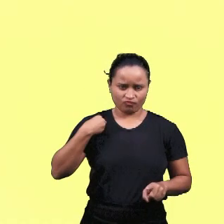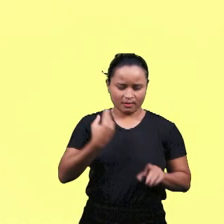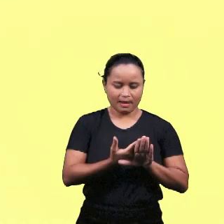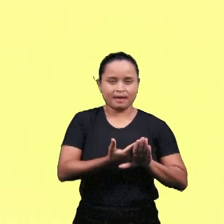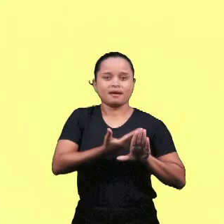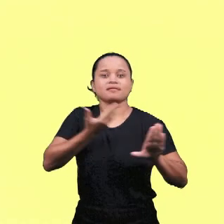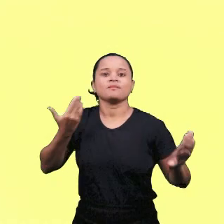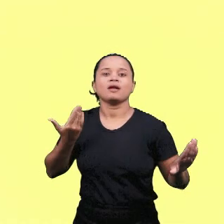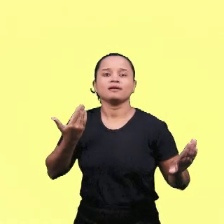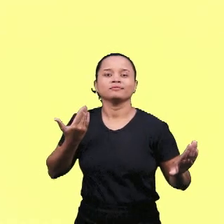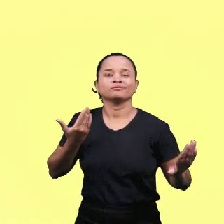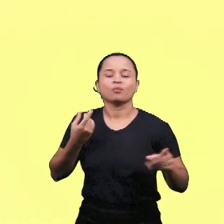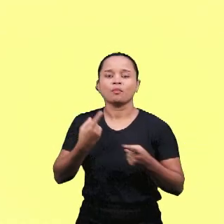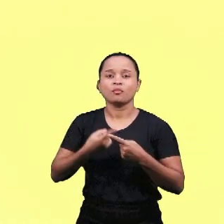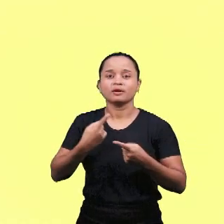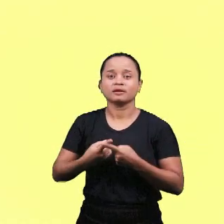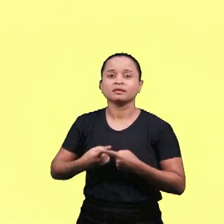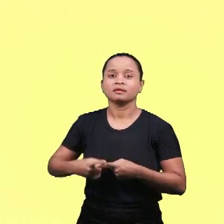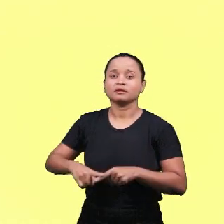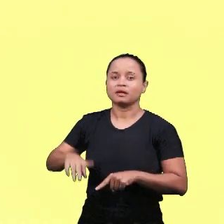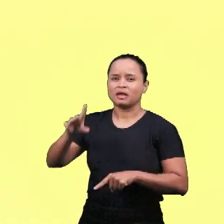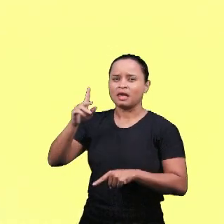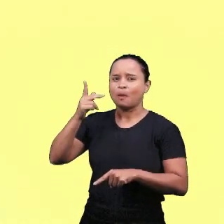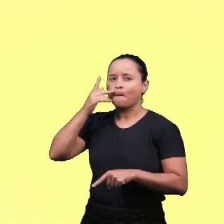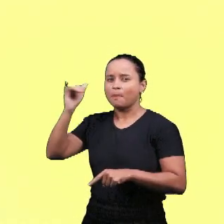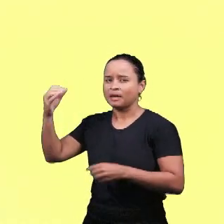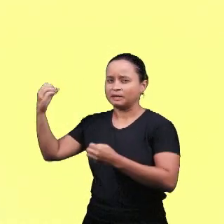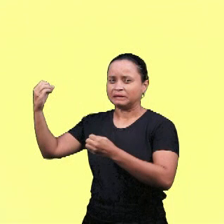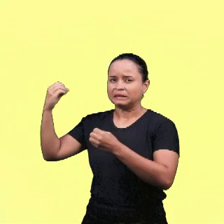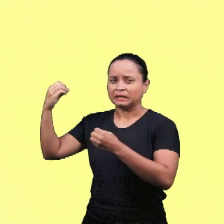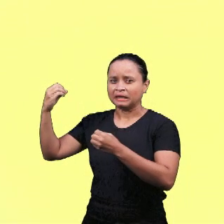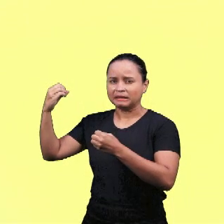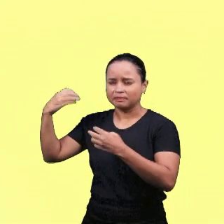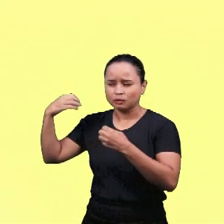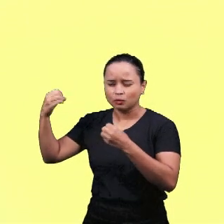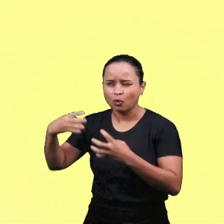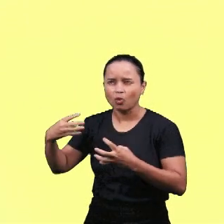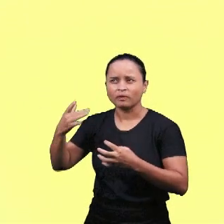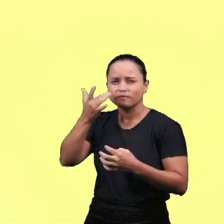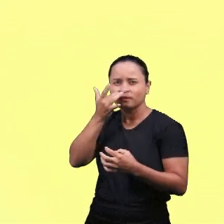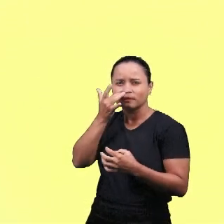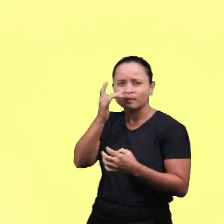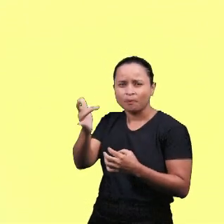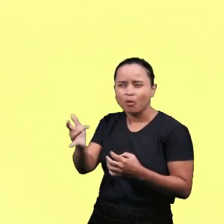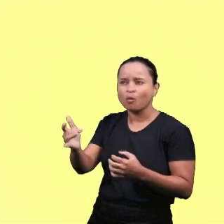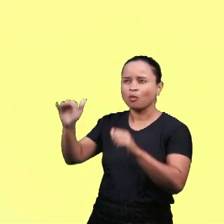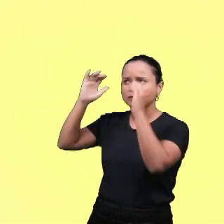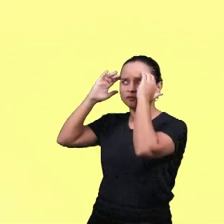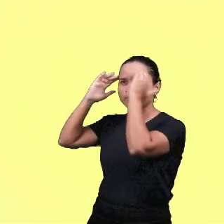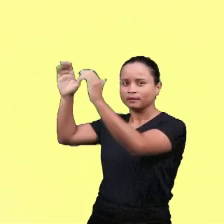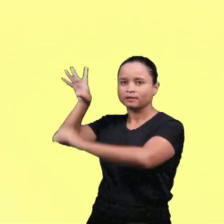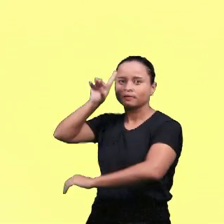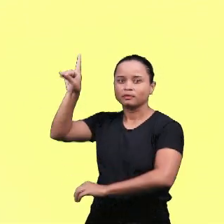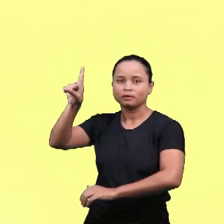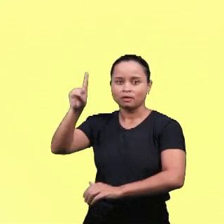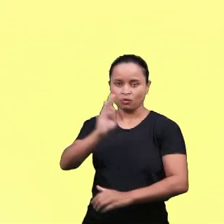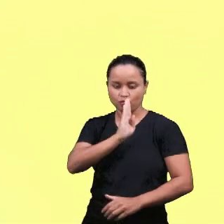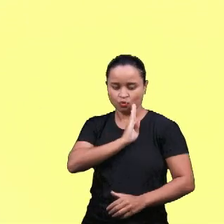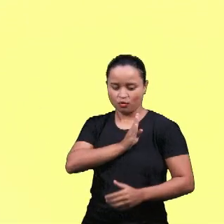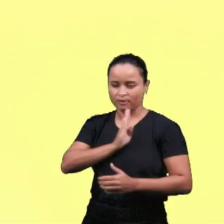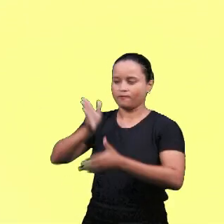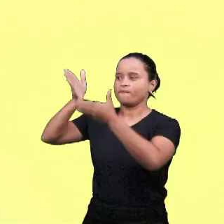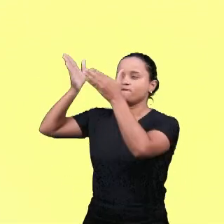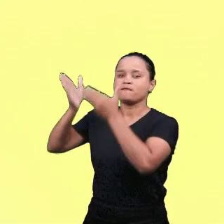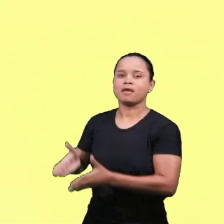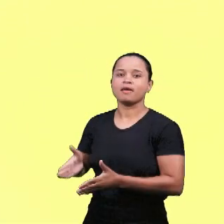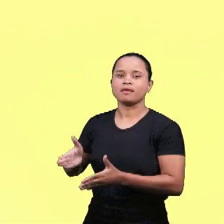de craindre et obéir à Dieu, est resté ferme dans son cœur pendant toute son